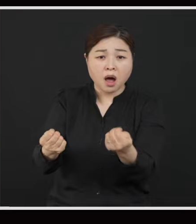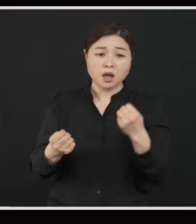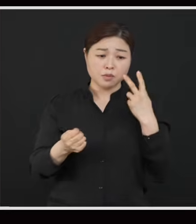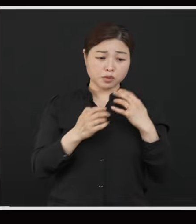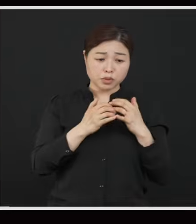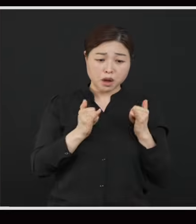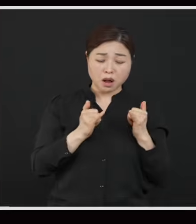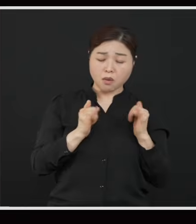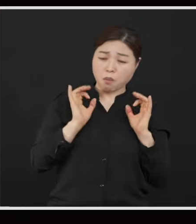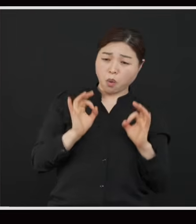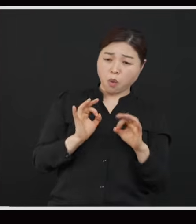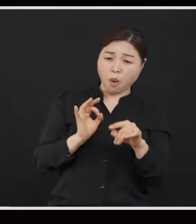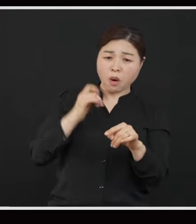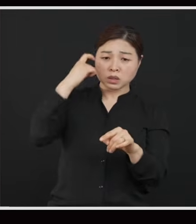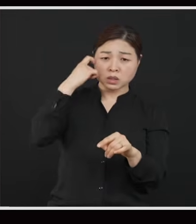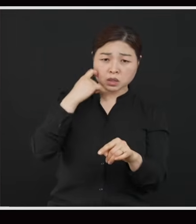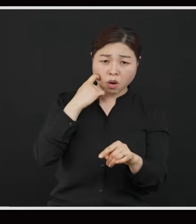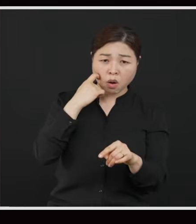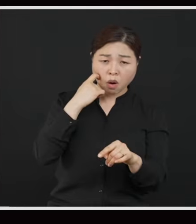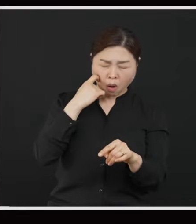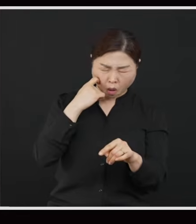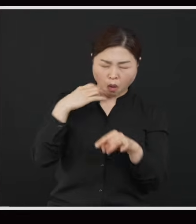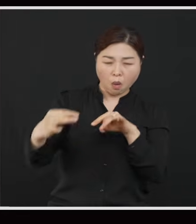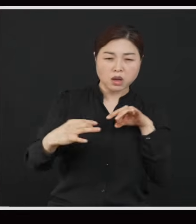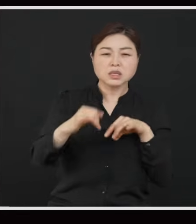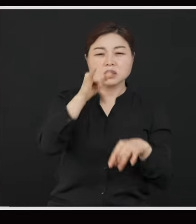그런 느낌이 들 때가 있습니다. 언제 느끼냐면은